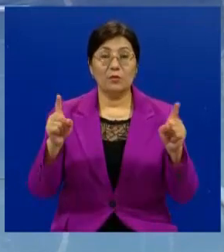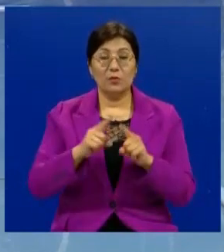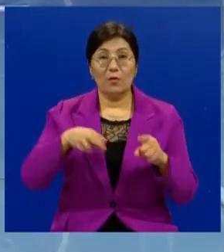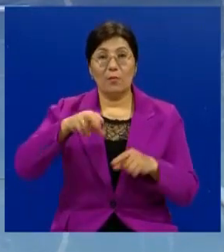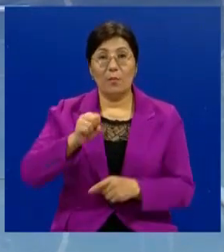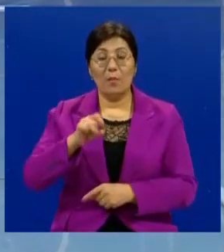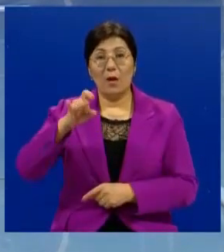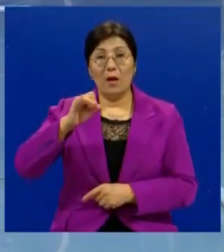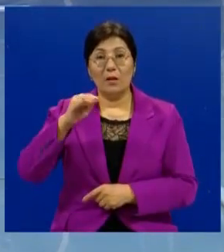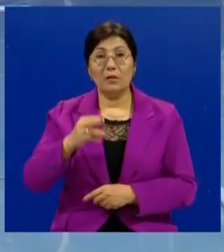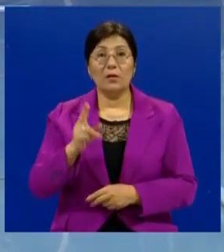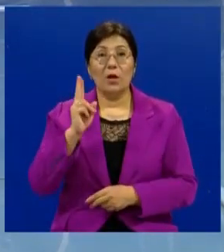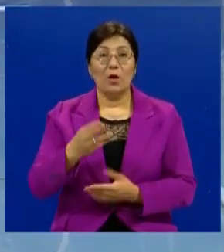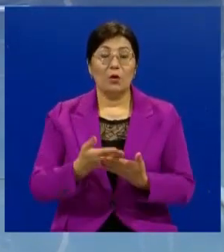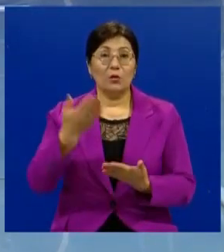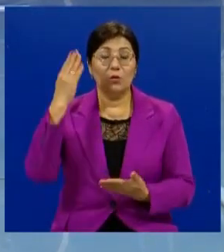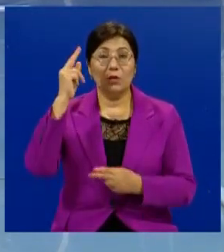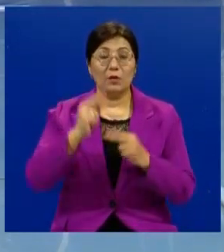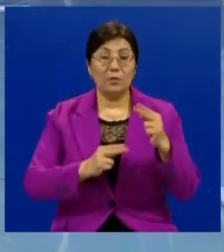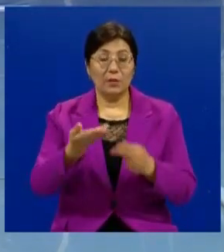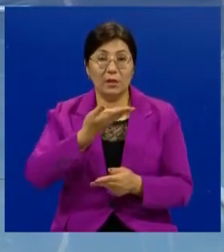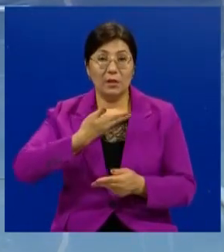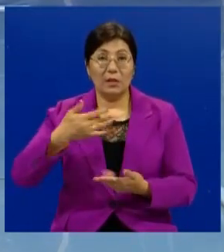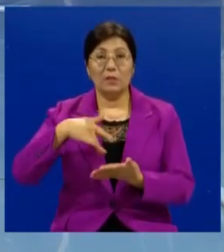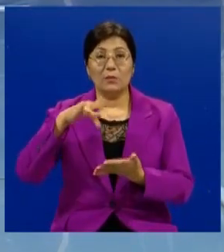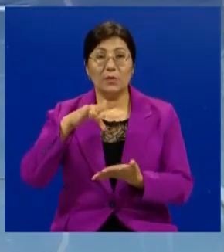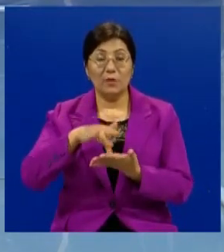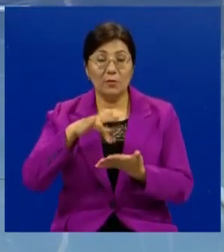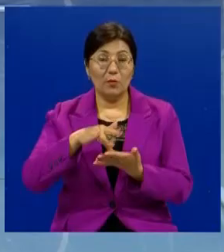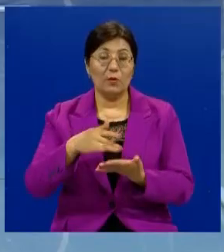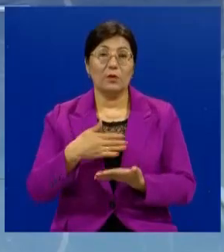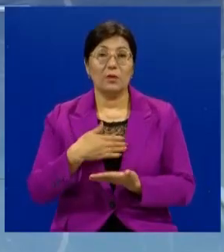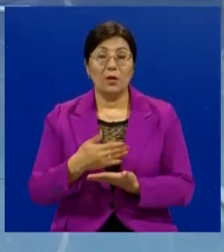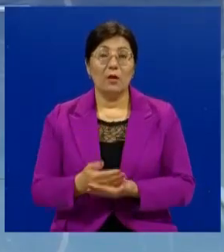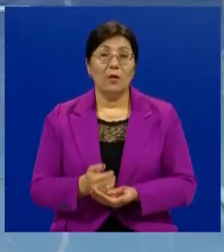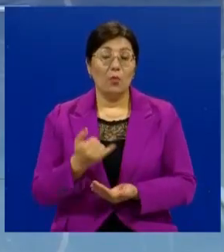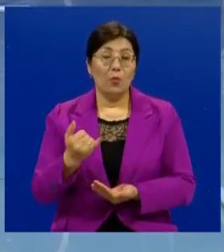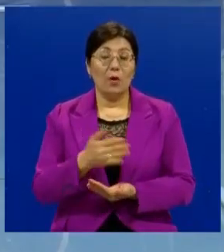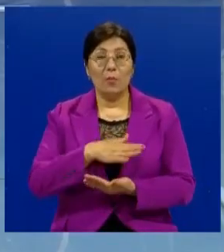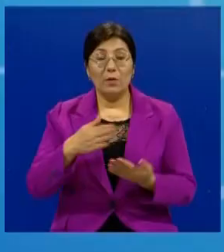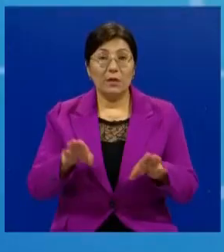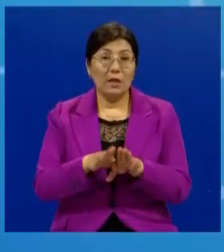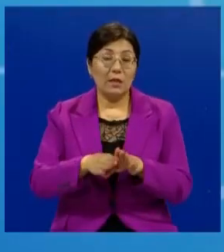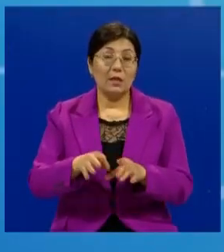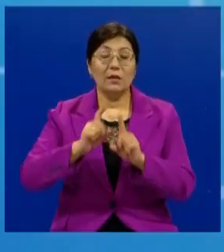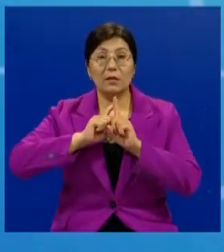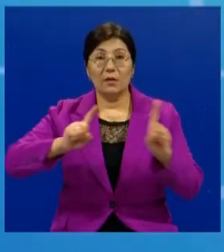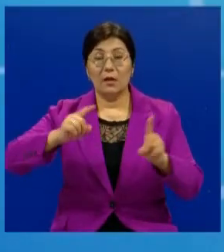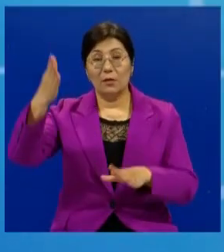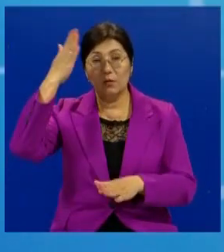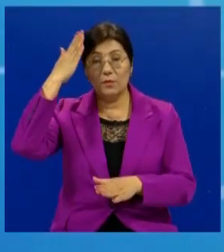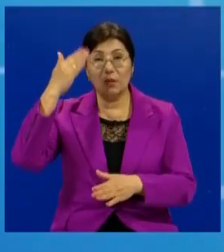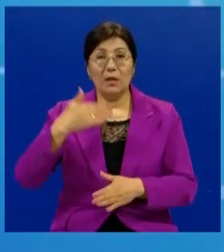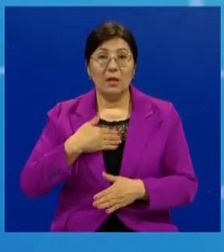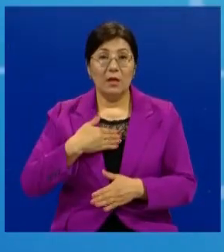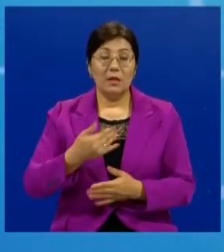да? Кто тогда строил наш город? Кто был архитектором? У кого были такие уникальные, интересные идеи? Вы знаете, я сейчас по памяти